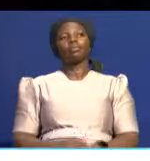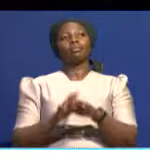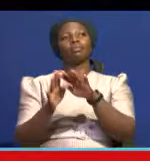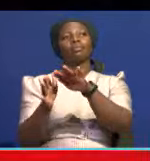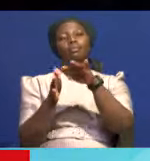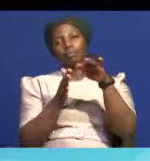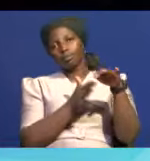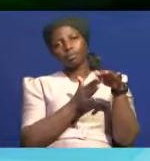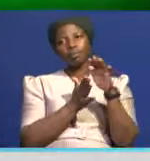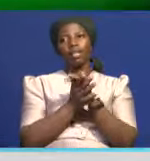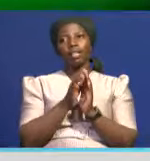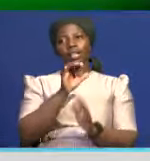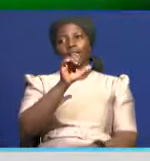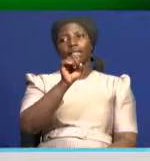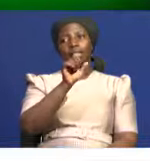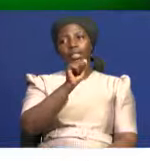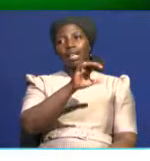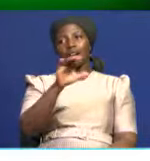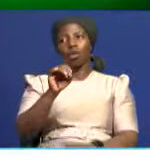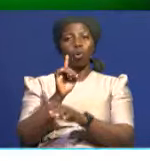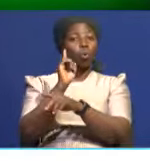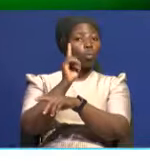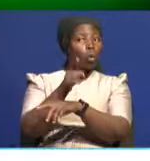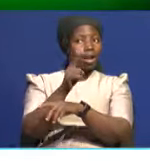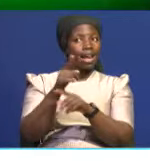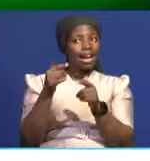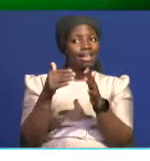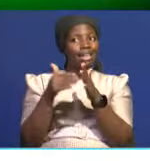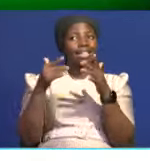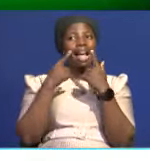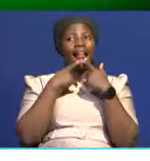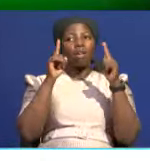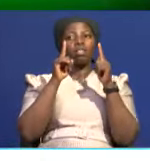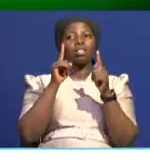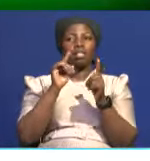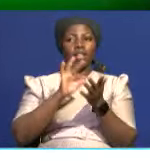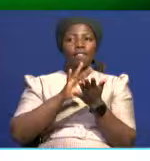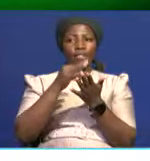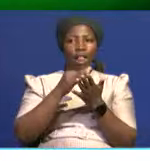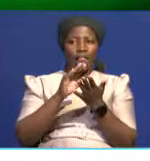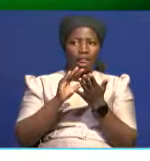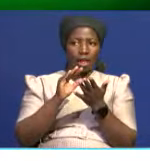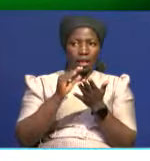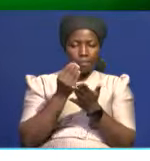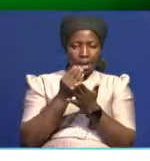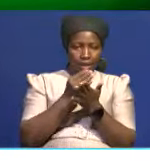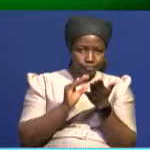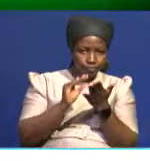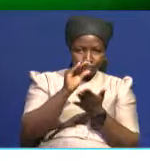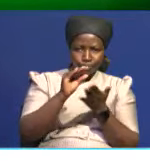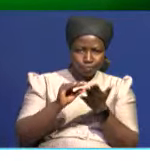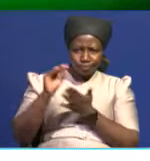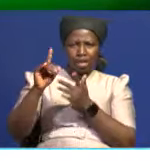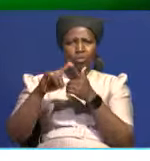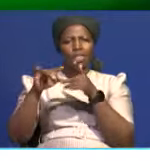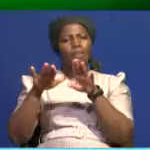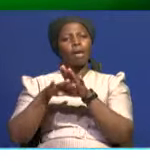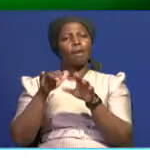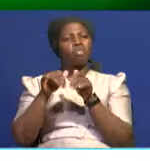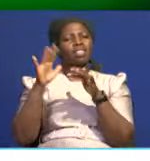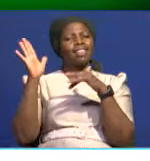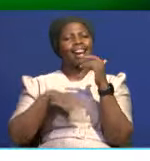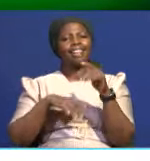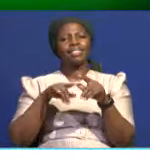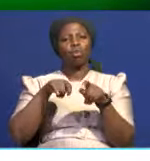Hatimaye vyama vya ushirika vimetahadharishwa dhidi ya kutangaza na kutoa migao visivyoweza kuhimili kwa wanachama kwa lengo